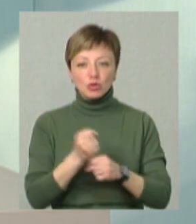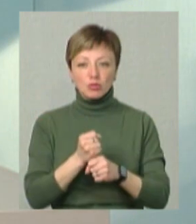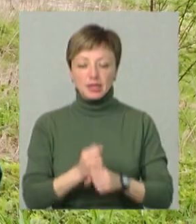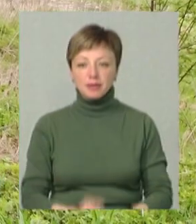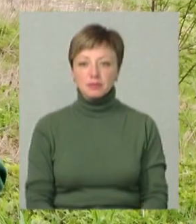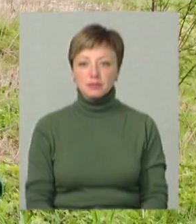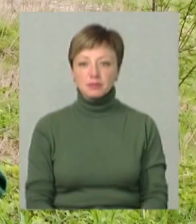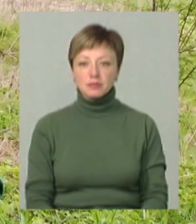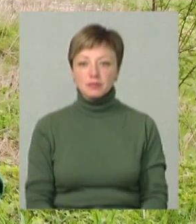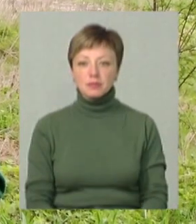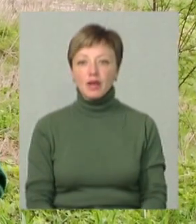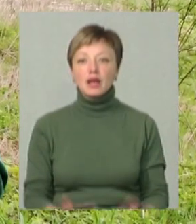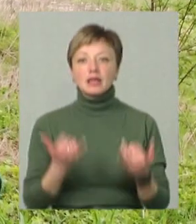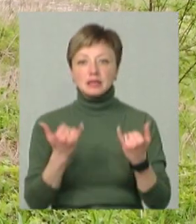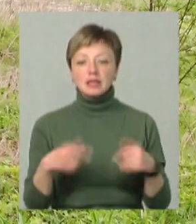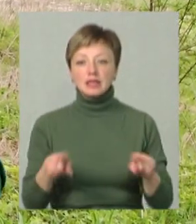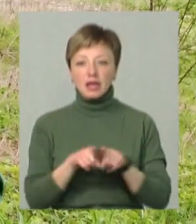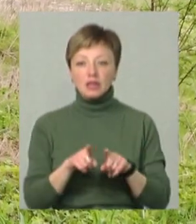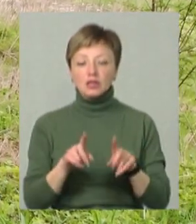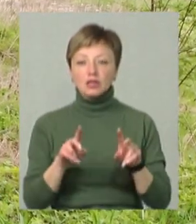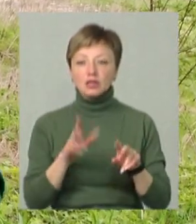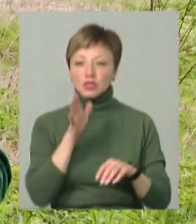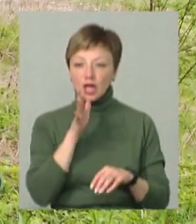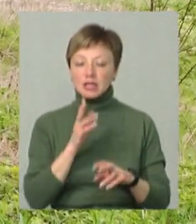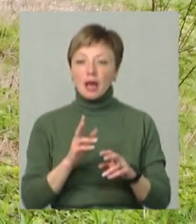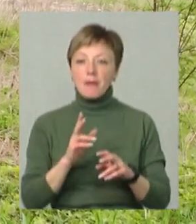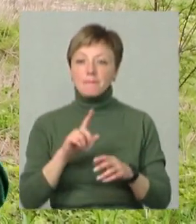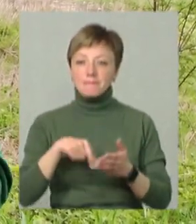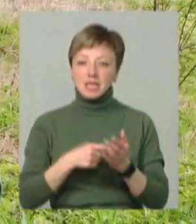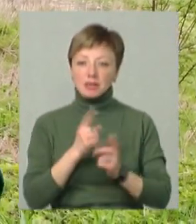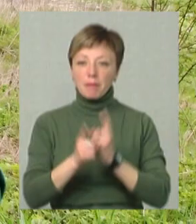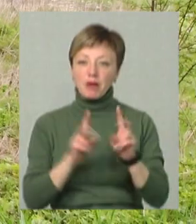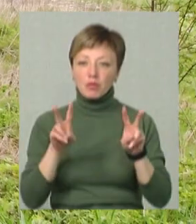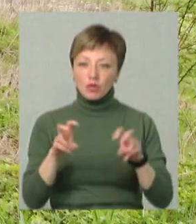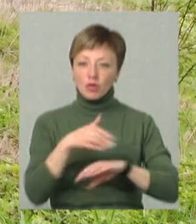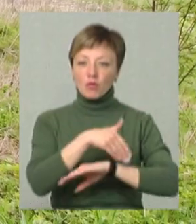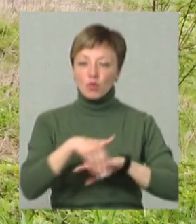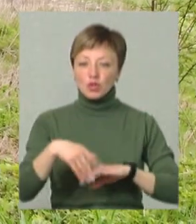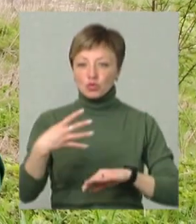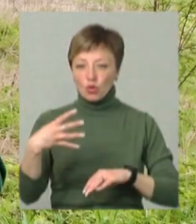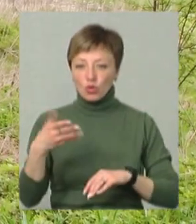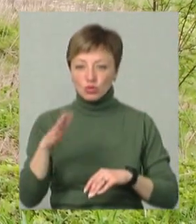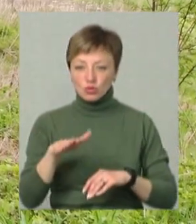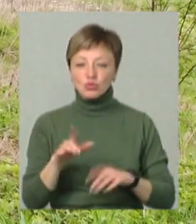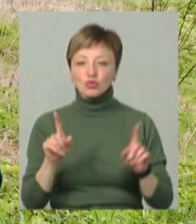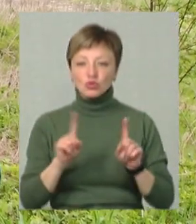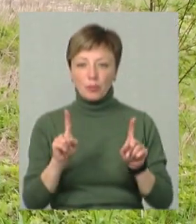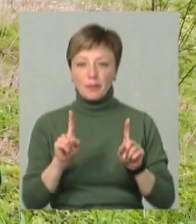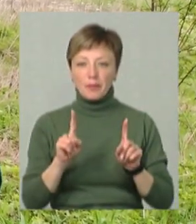зробити? От зараз такий час, коли місто перейменувало більше 40 вулиць, провулків, і для того,